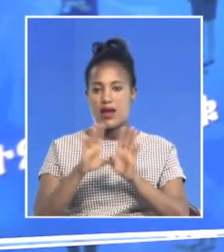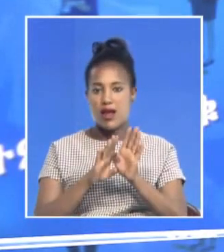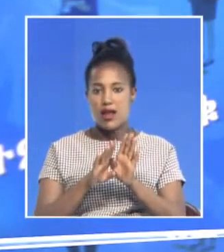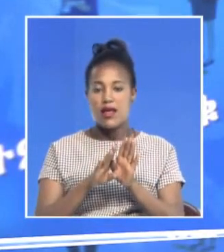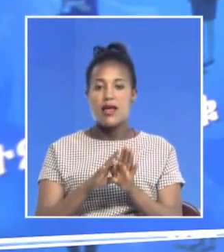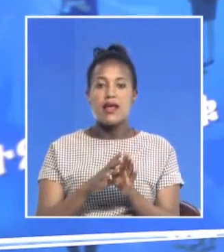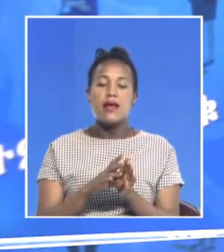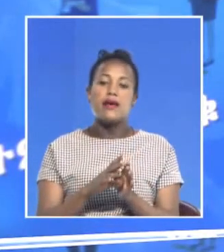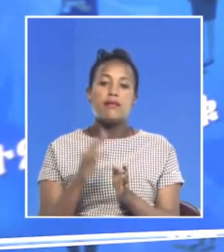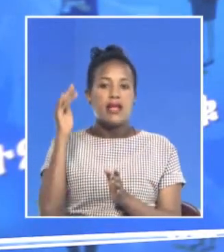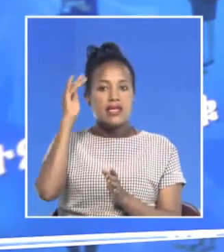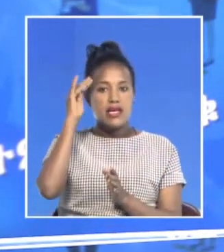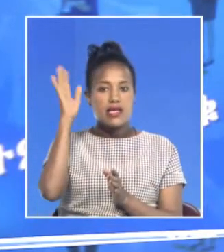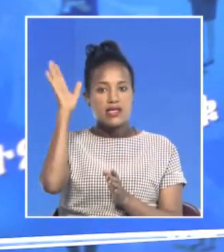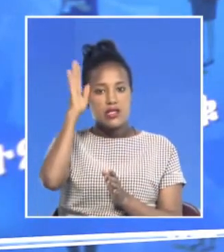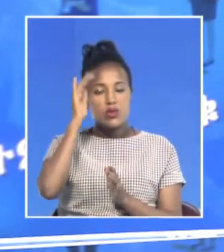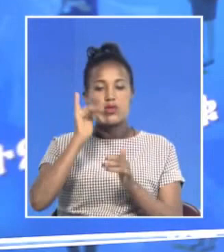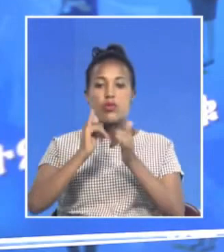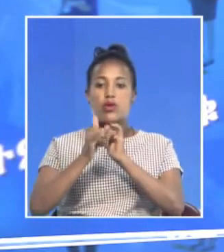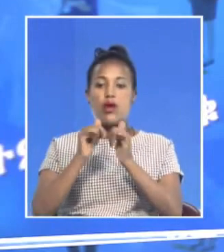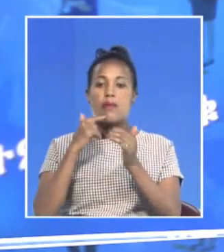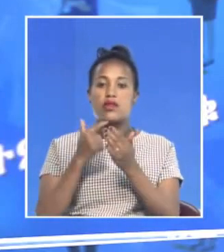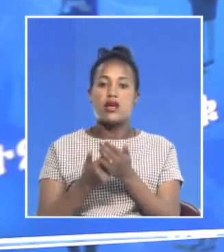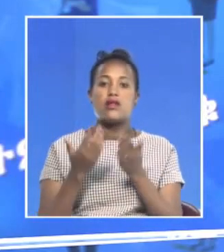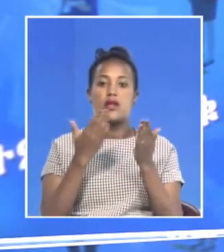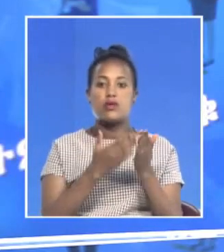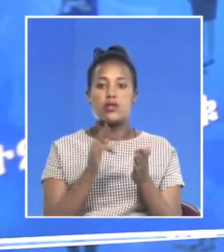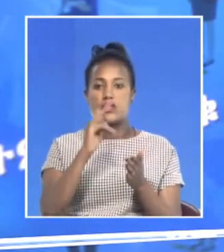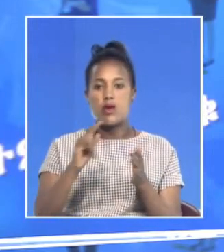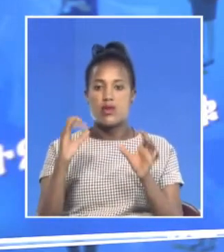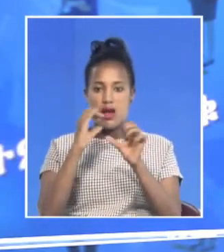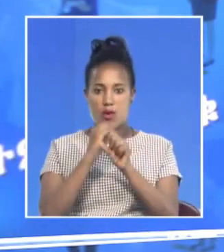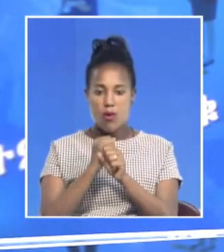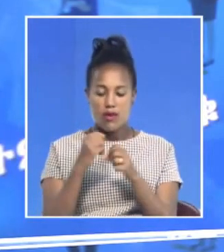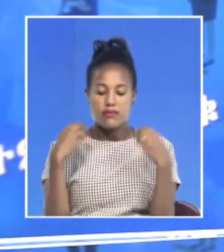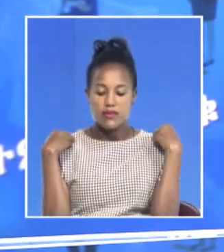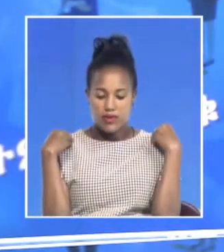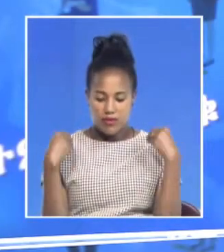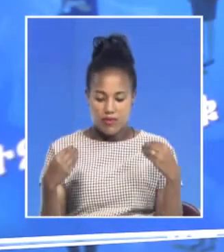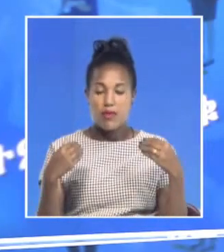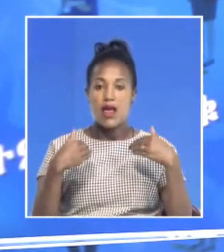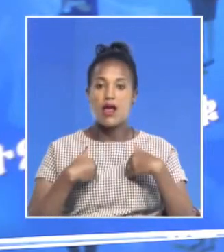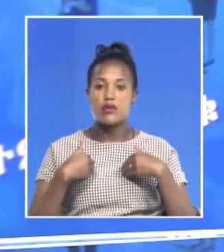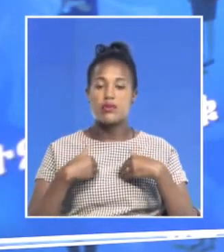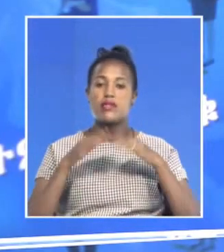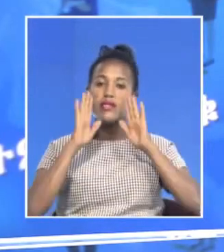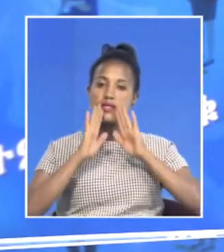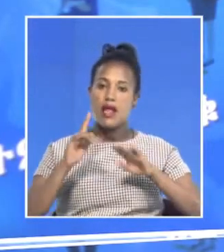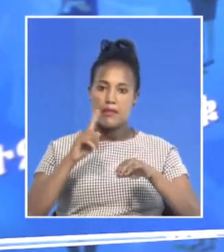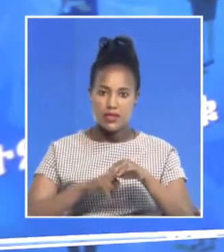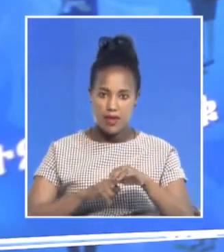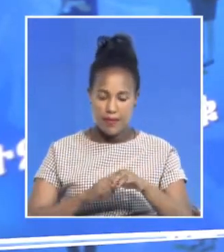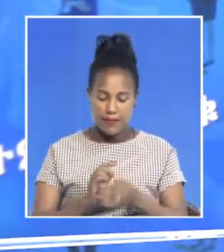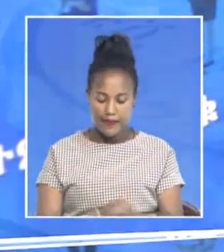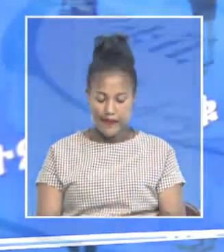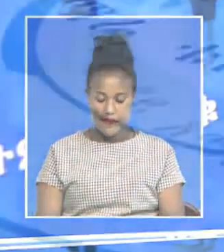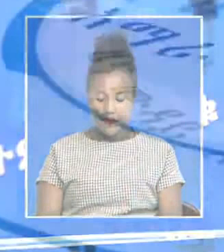መለሰ ግዛቸው ተራውን ተረክቦ ስፖርታዊ መረጃዎችን ያደርሳችኋል። ዜና ተጠናቋል። ጤና ይስጥልኝ። በያላችሁበት መልካም ለታችሁ